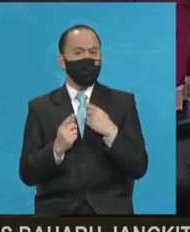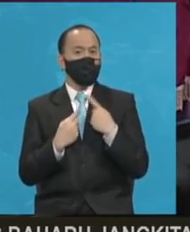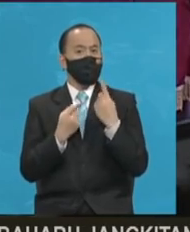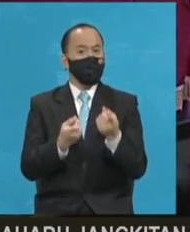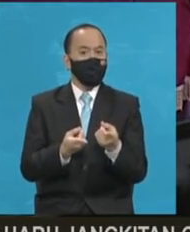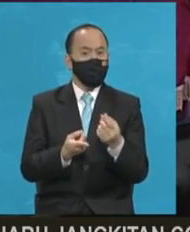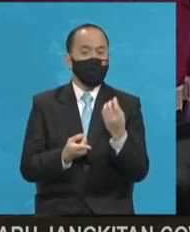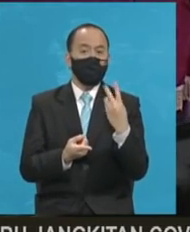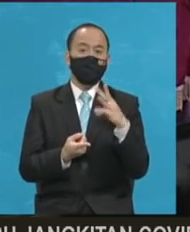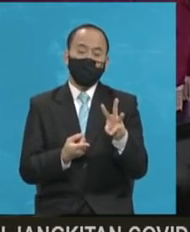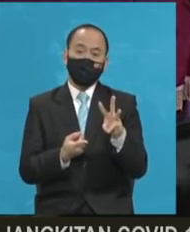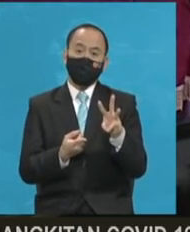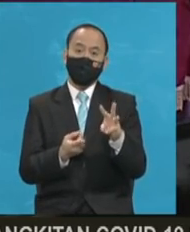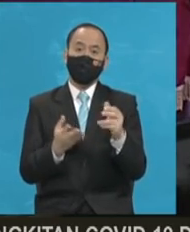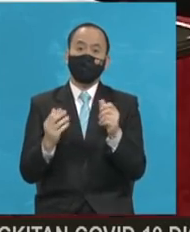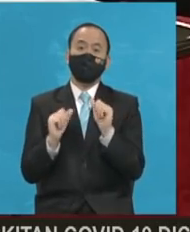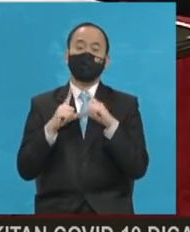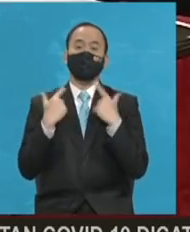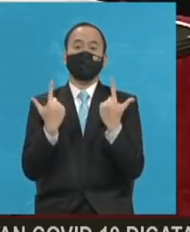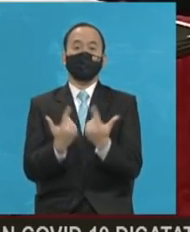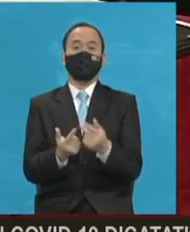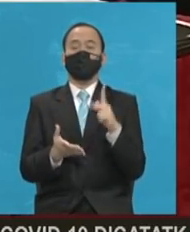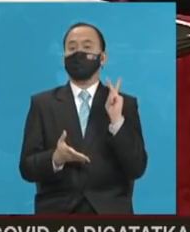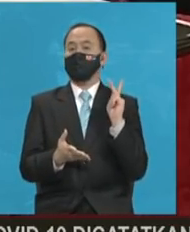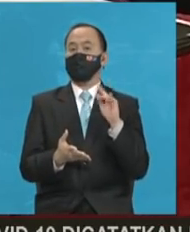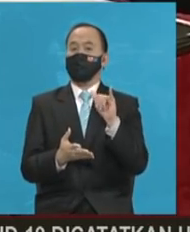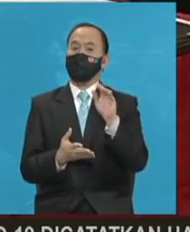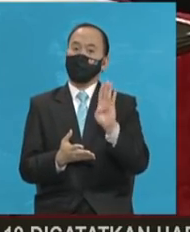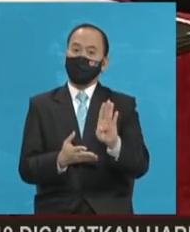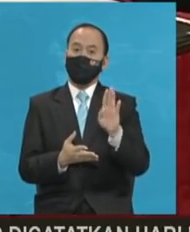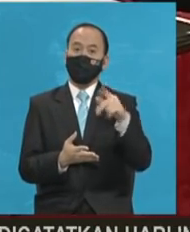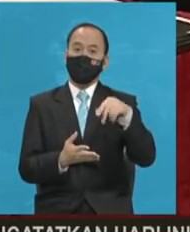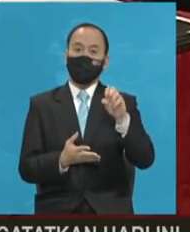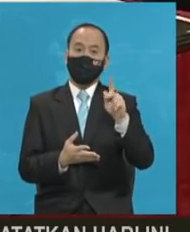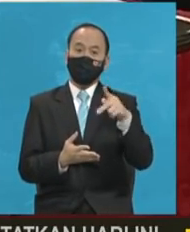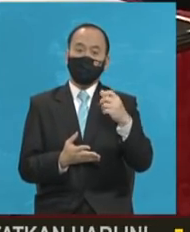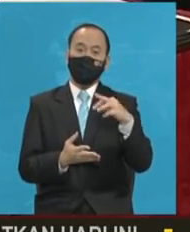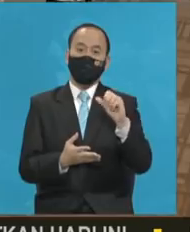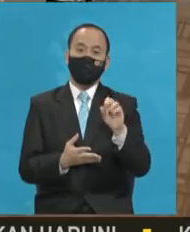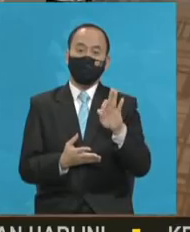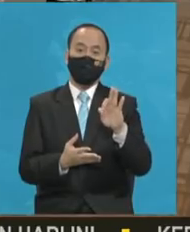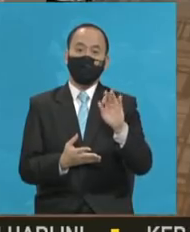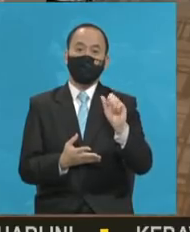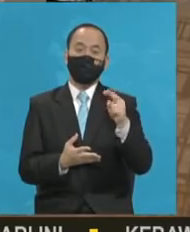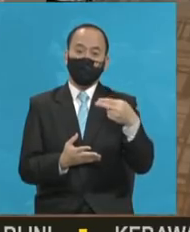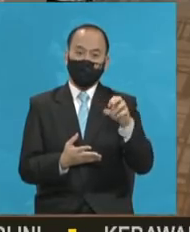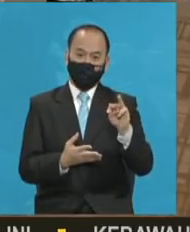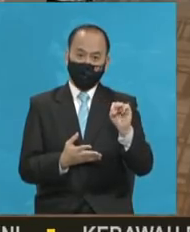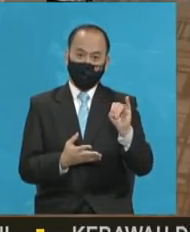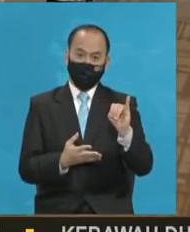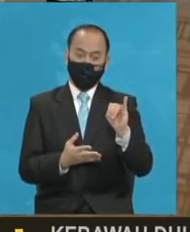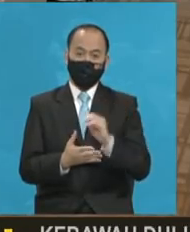plus ahli Majlis mesyuarat negara menghadirinya diketuai oleh yang berhormat Dayang nih Afini binti Abdul Hadi